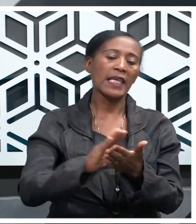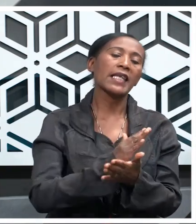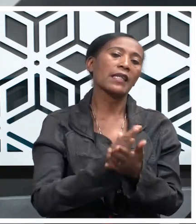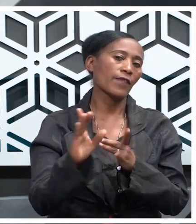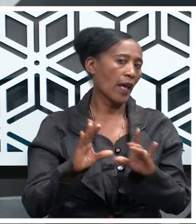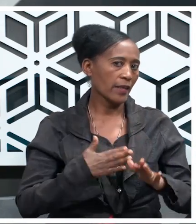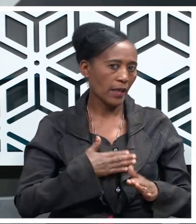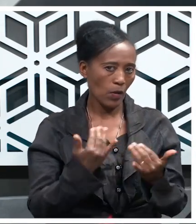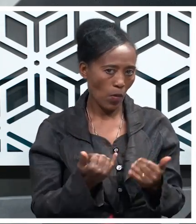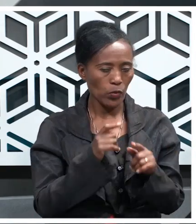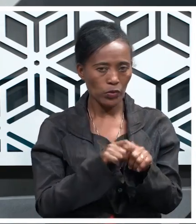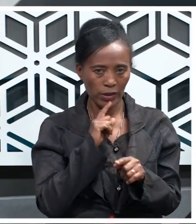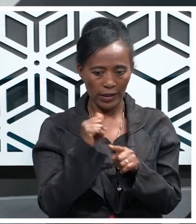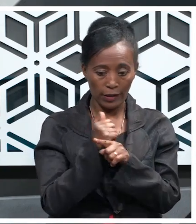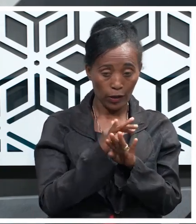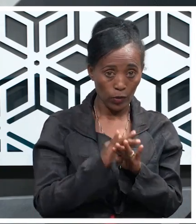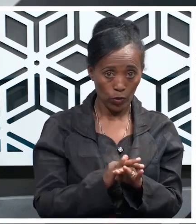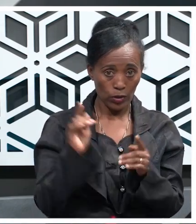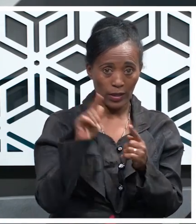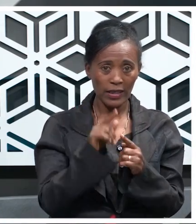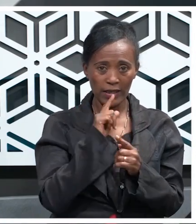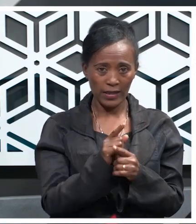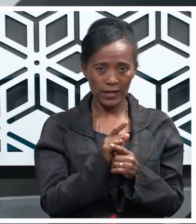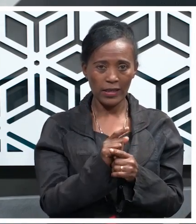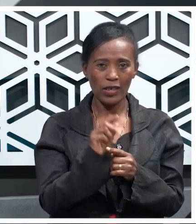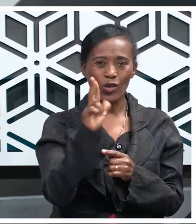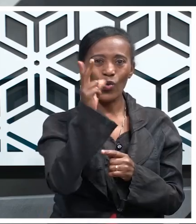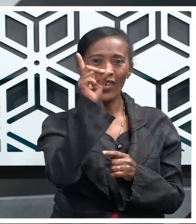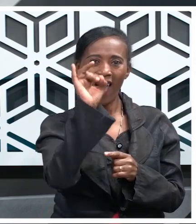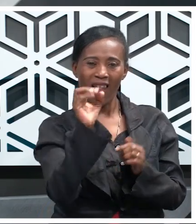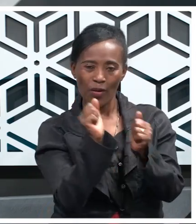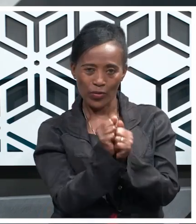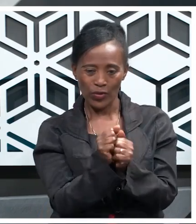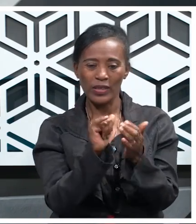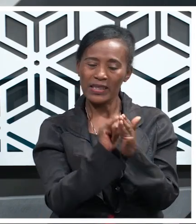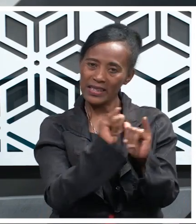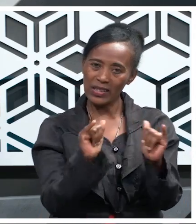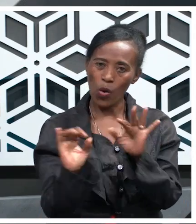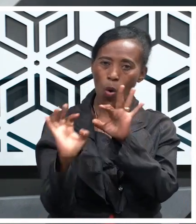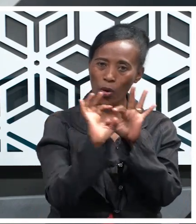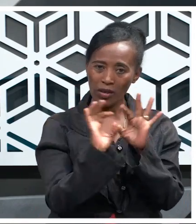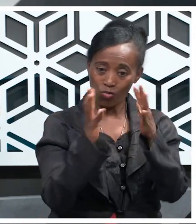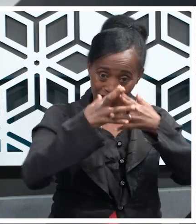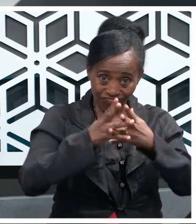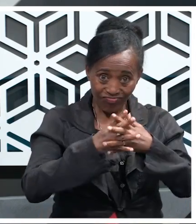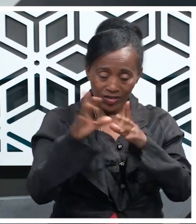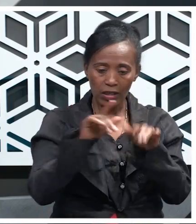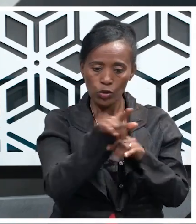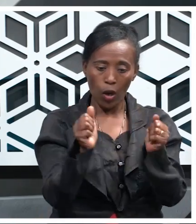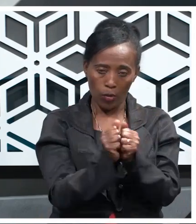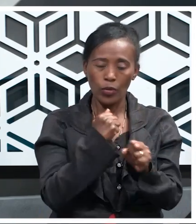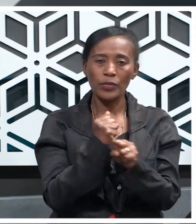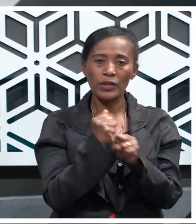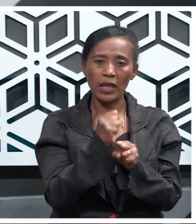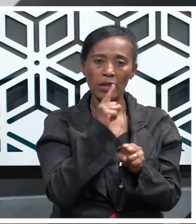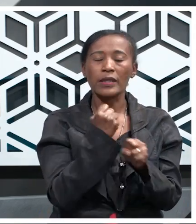ላይ ፓርቲስፔት አድርግ ያለው በሞዴሊንጉ። እንደገና ሮያል ጋር ደግሞ አብሬ በመስራት እንደዚህ ኦርጋናይዝ በማድረግ ላይም ከሱ